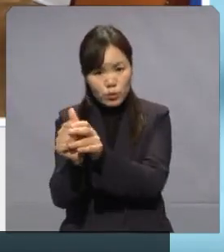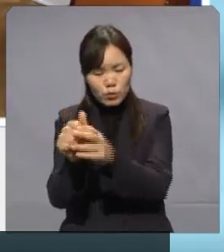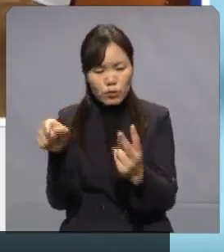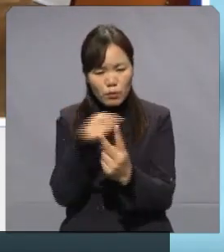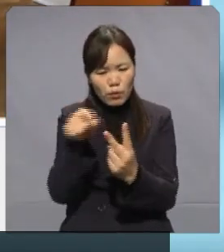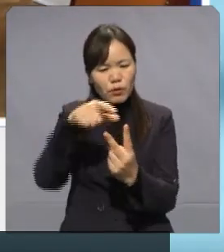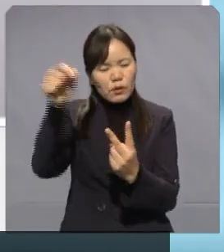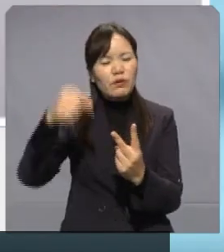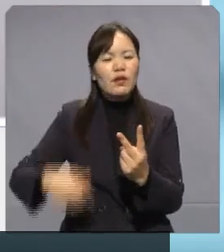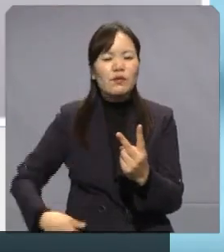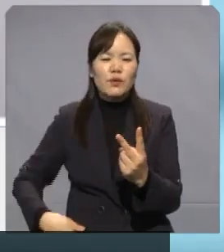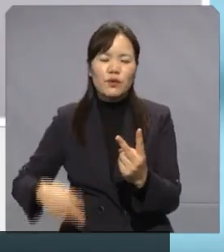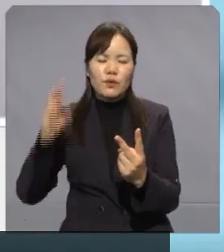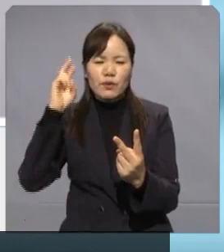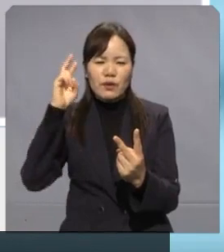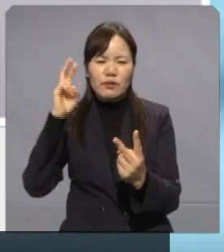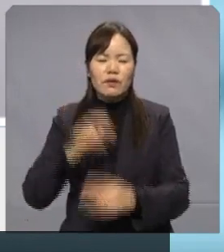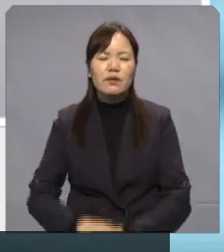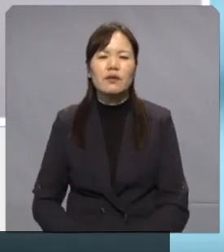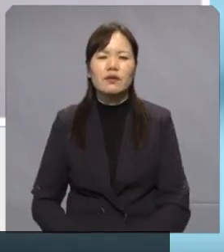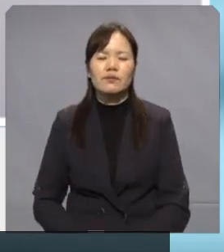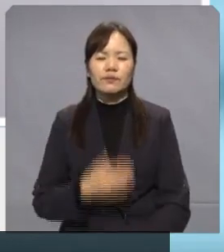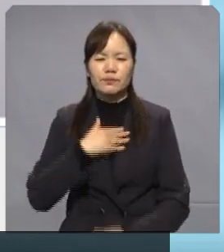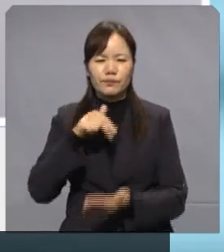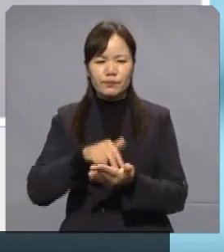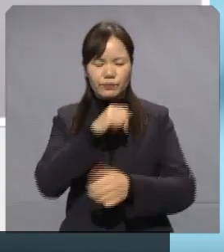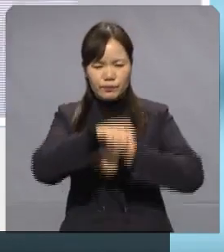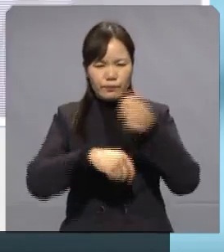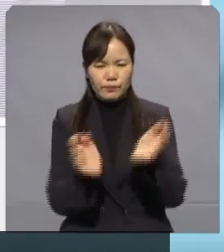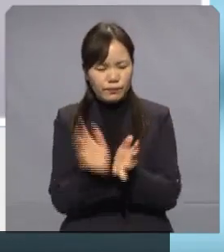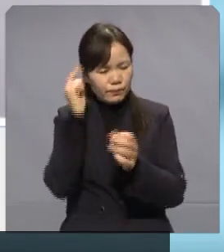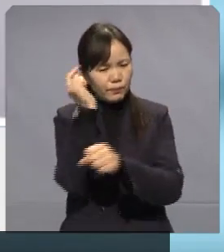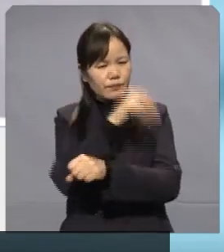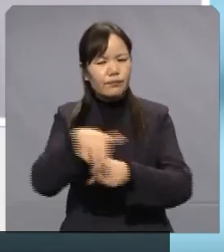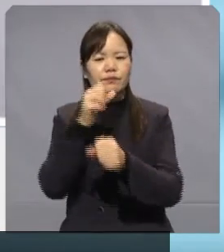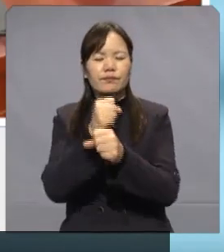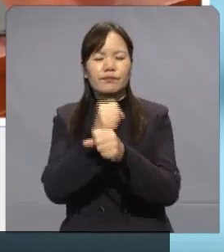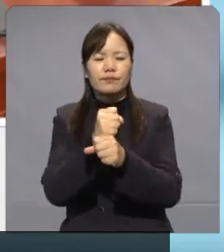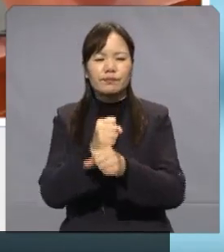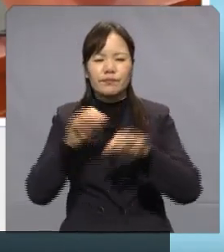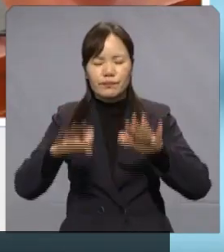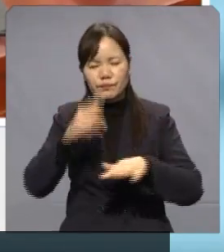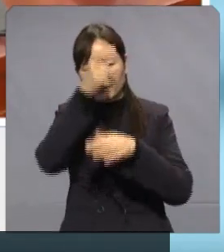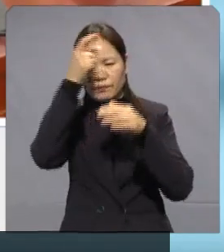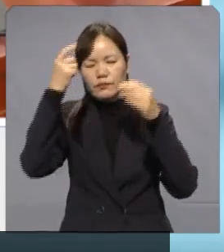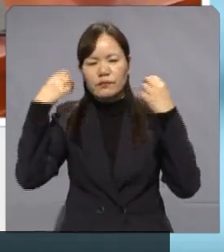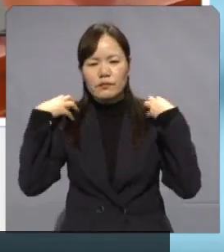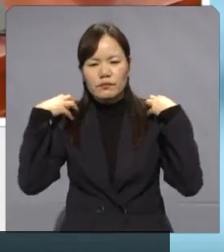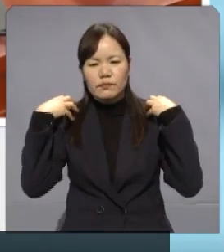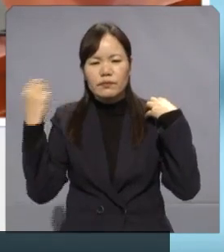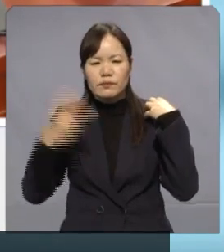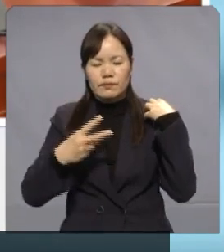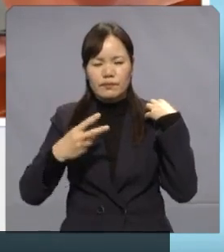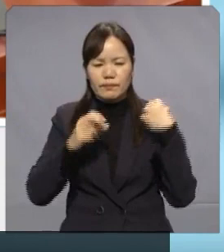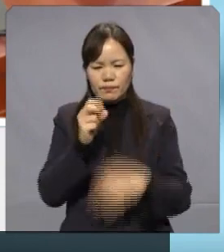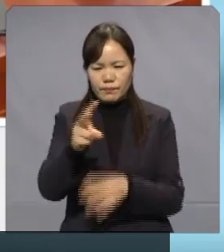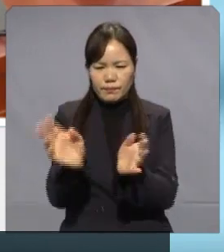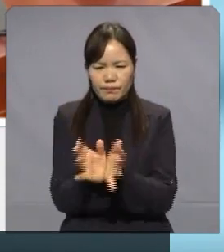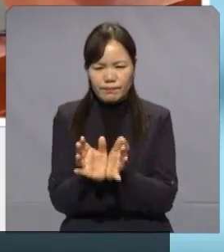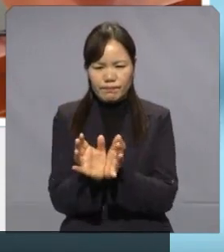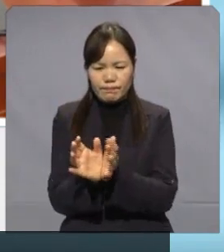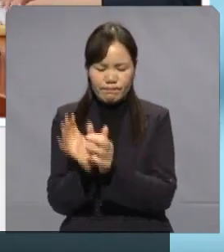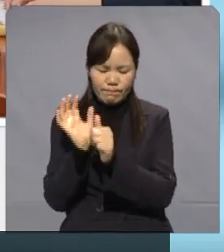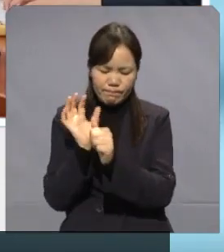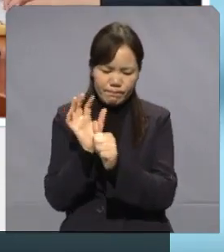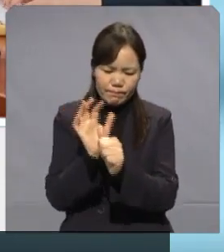저는 뭐 어찌됐건 민주당이 나름대로 전략을 세우고 지금 현 정부라든가 집권 세력 여당을 코너에